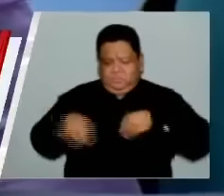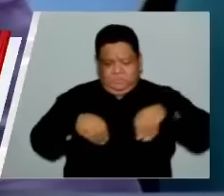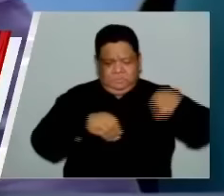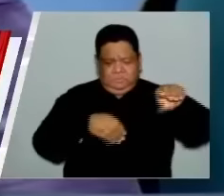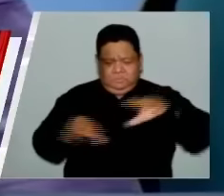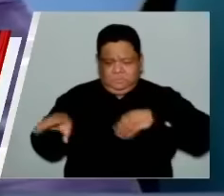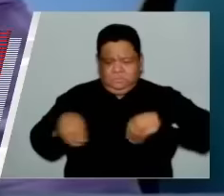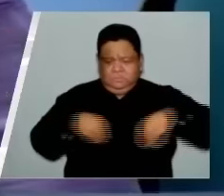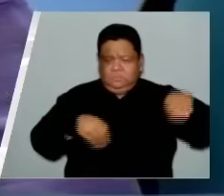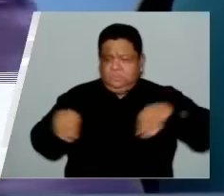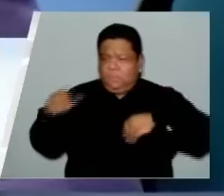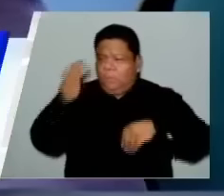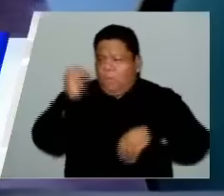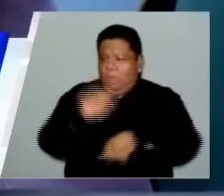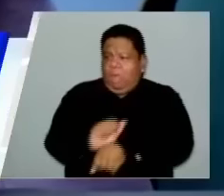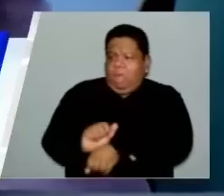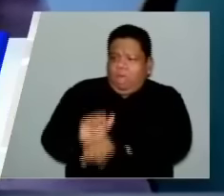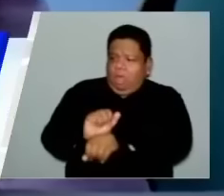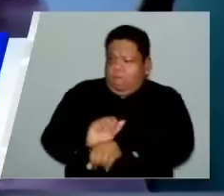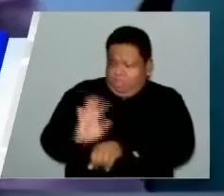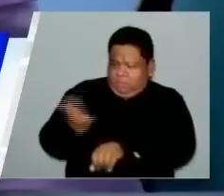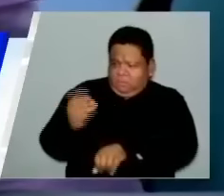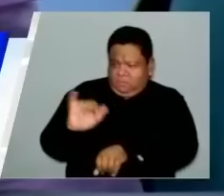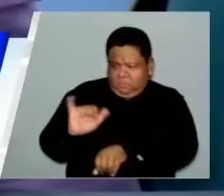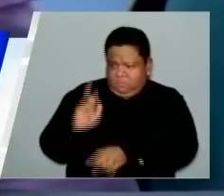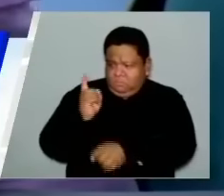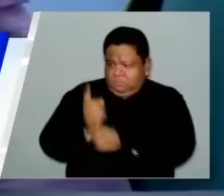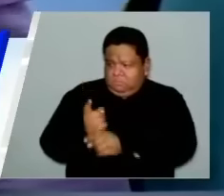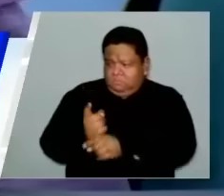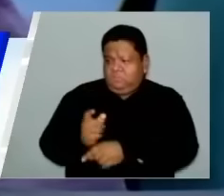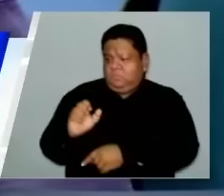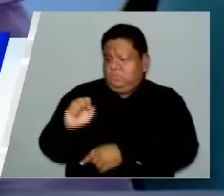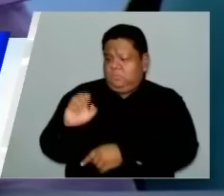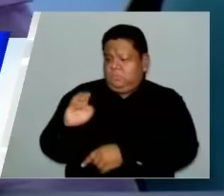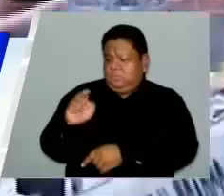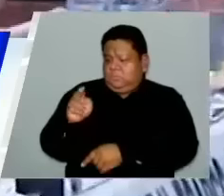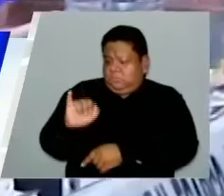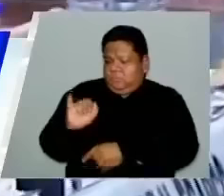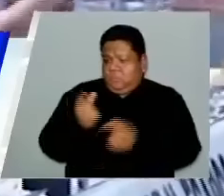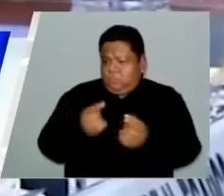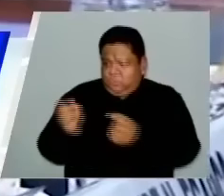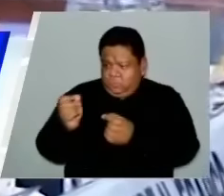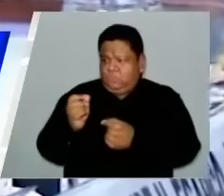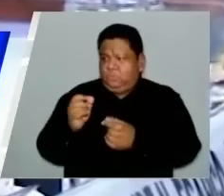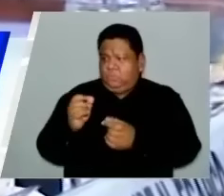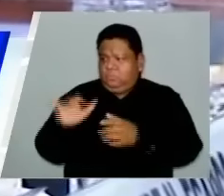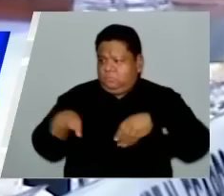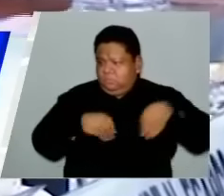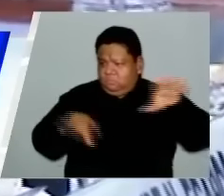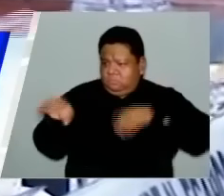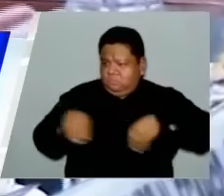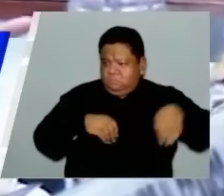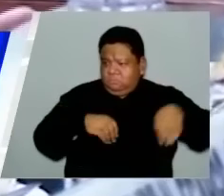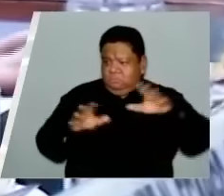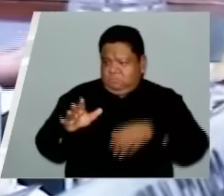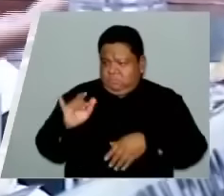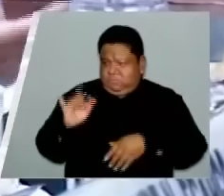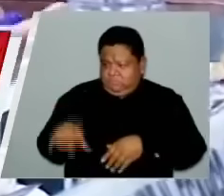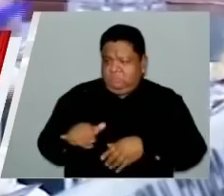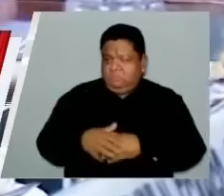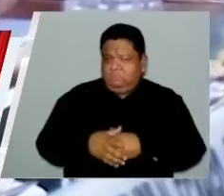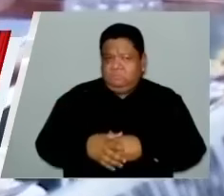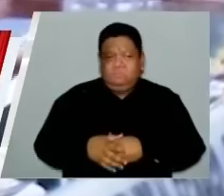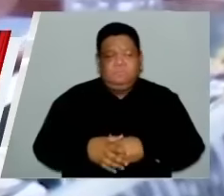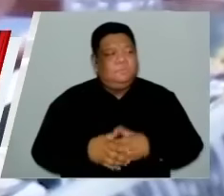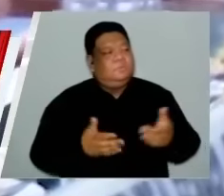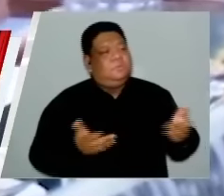slavery na ito eh. Lumalabas SMNI is engaged in human trafficking. Given the set of facts po na present ni